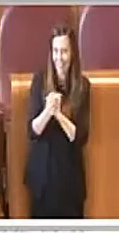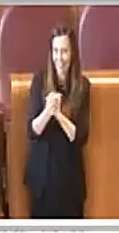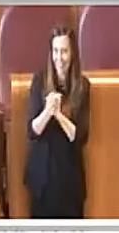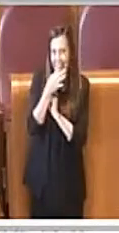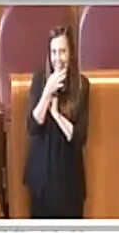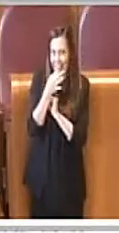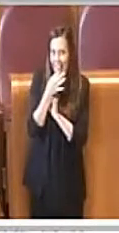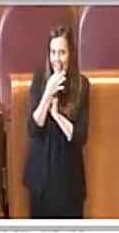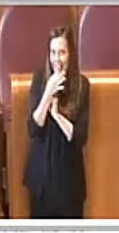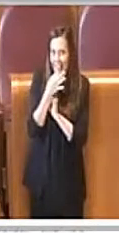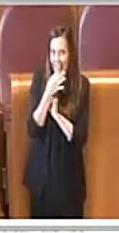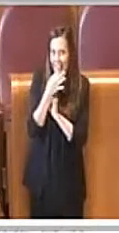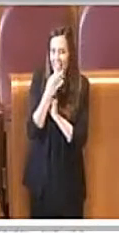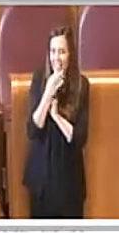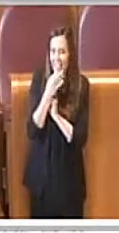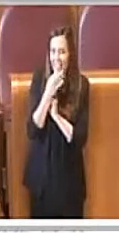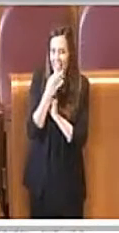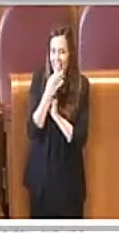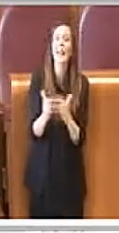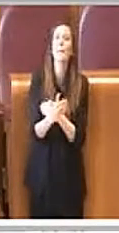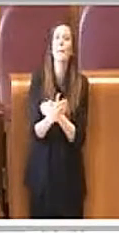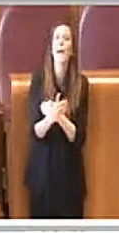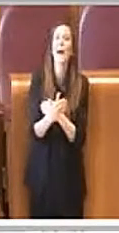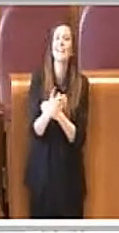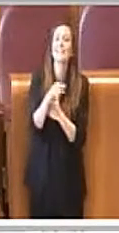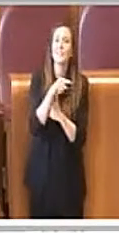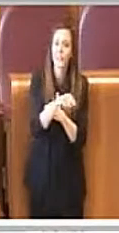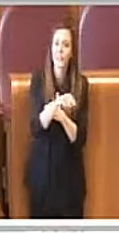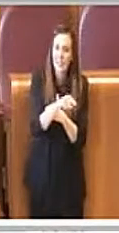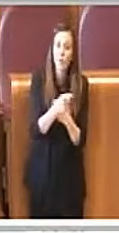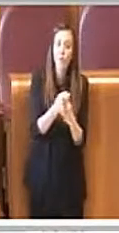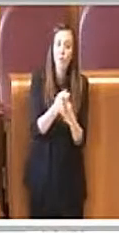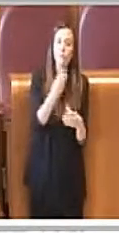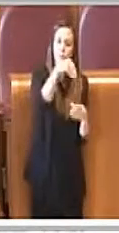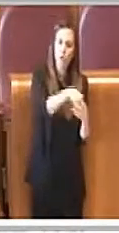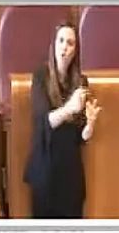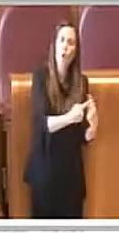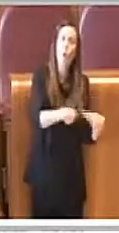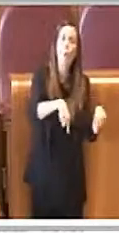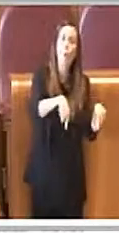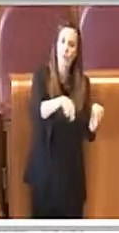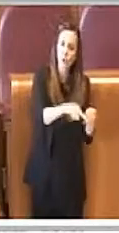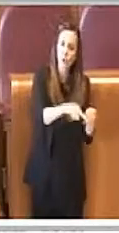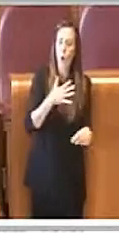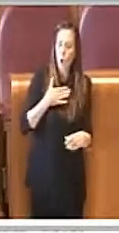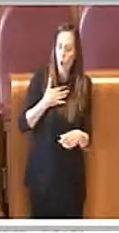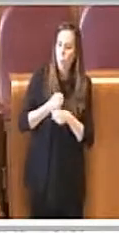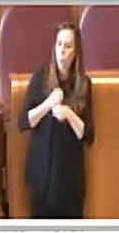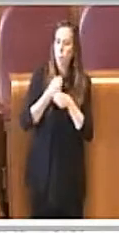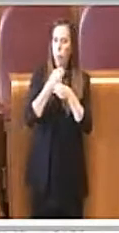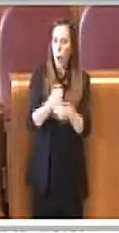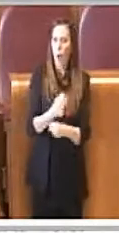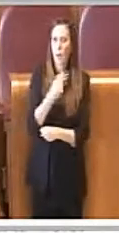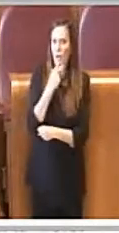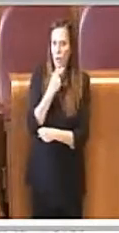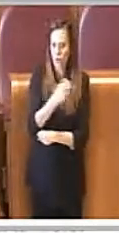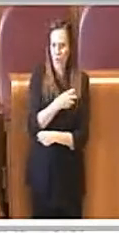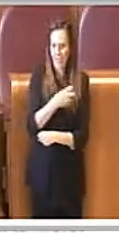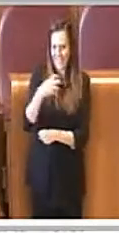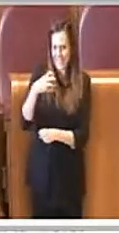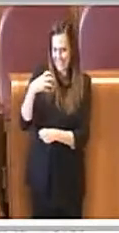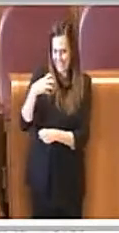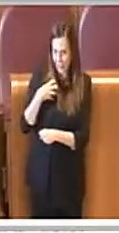dichiarato il Dipartimento in commissione, mi sono fatta io portavoce dell'assessore perché